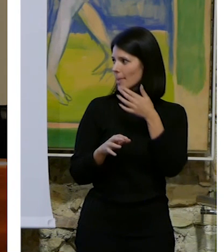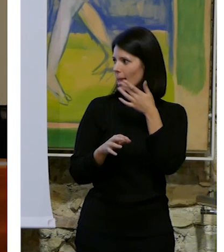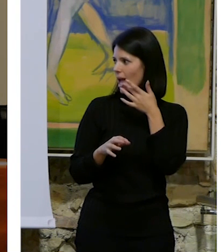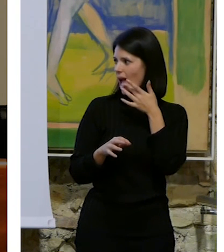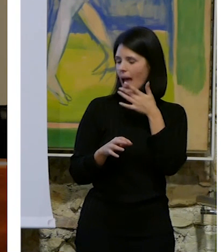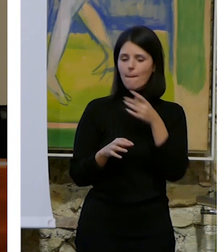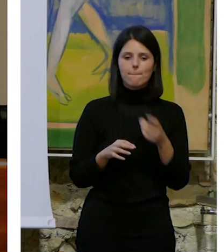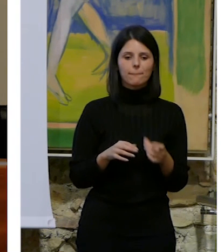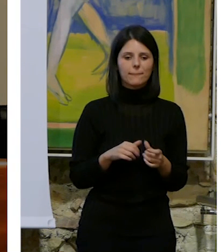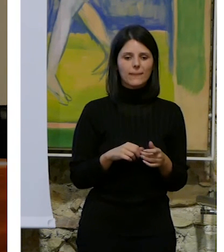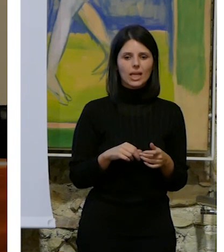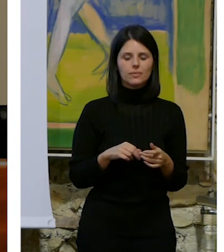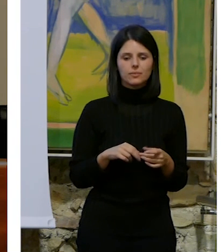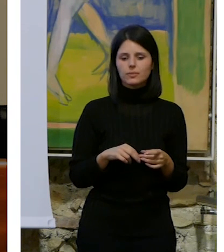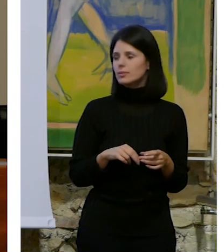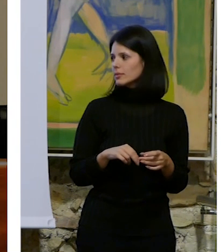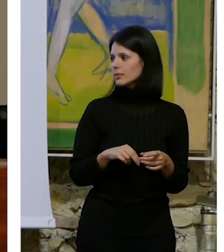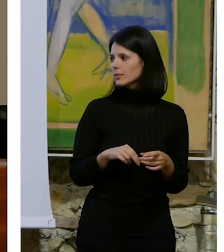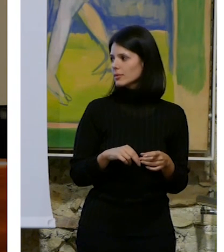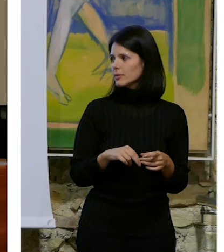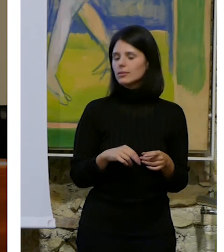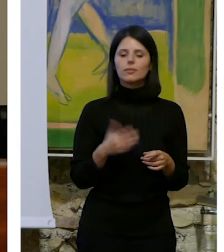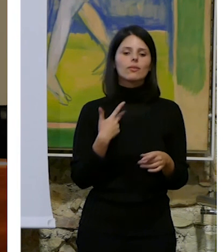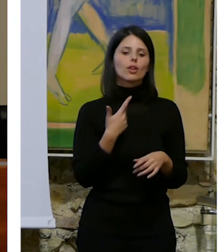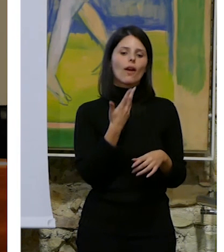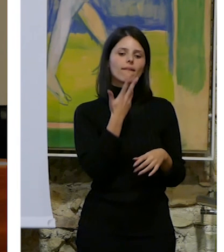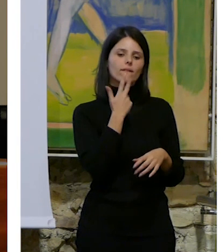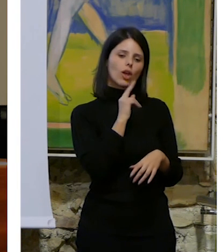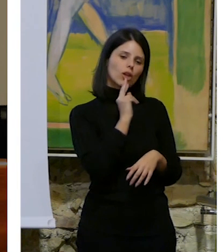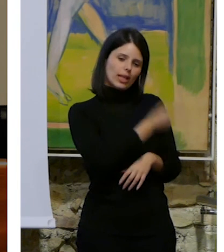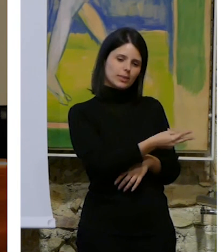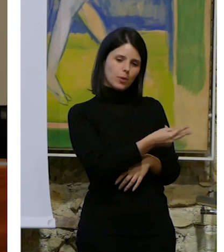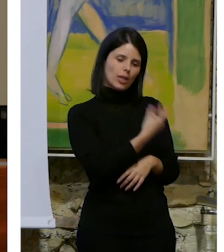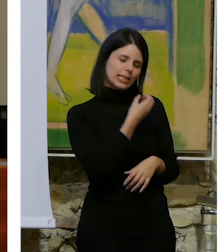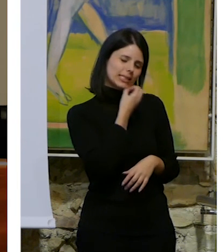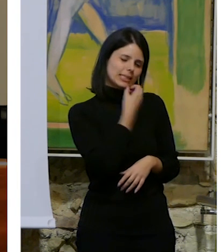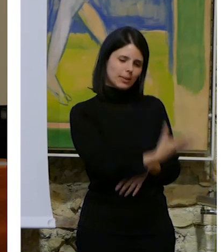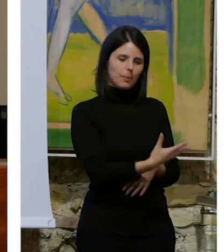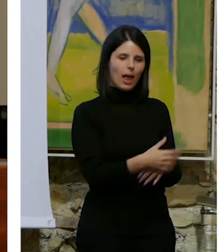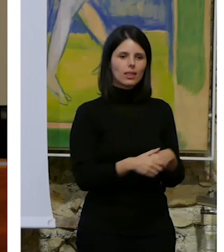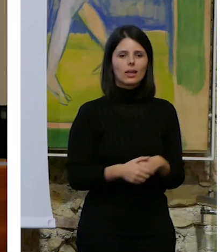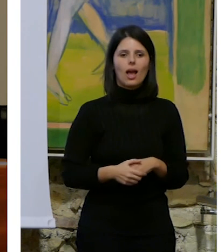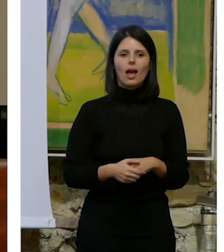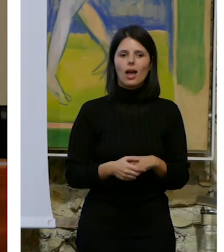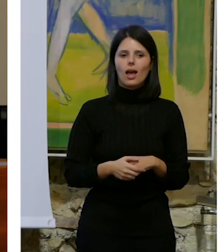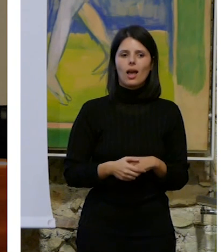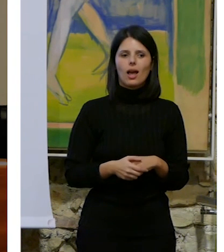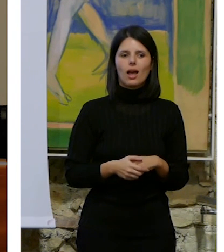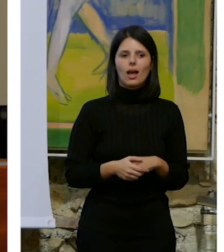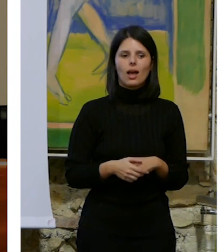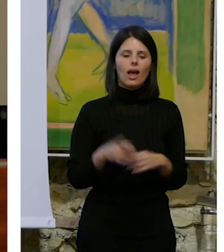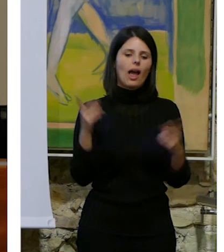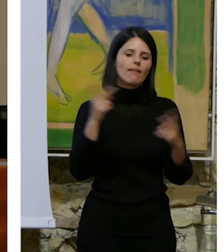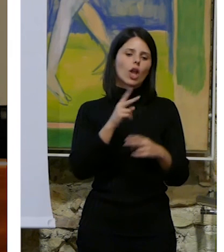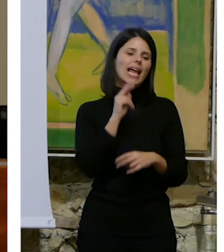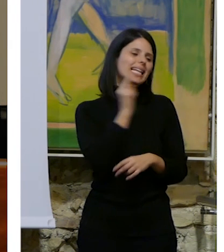Non voglio fare il telefono, però ti voglio dare una risposta, la domanda è simpatica. La risposta la